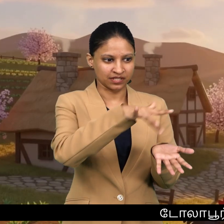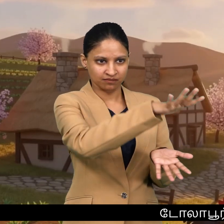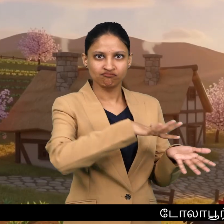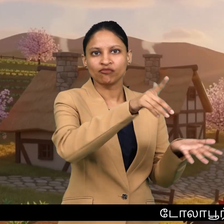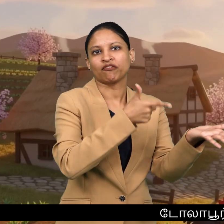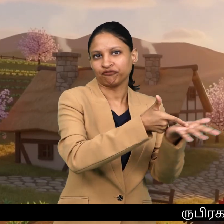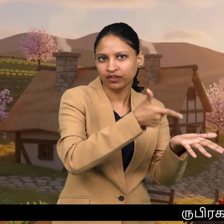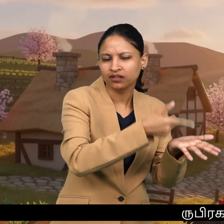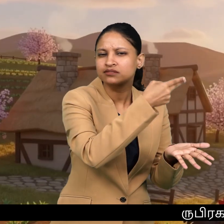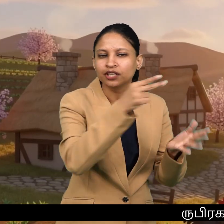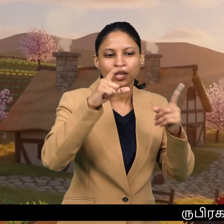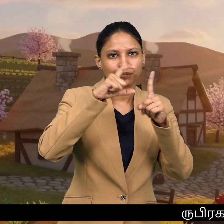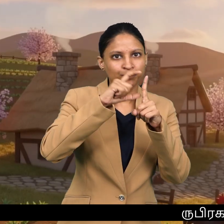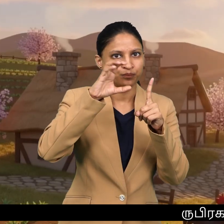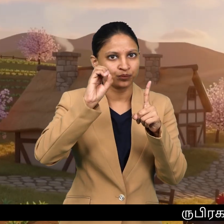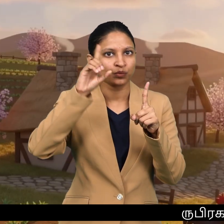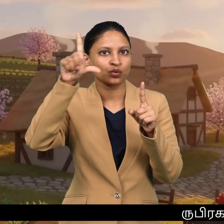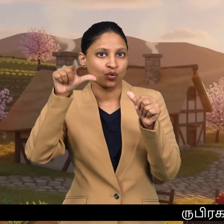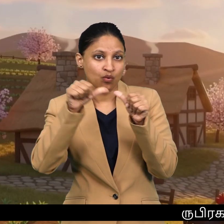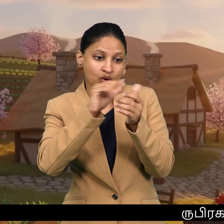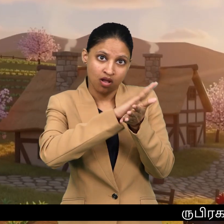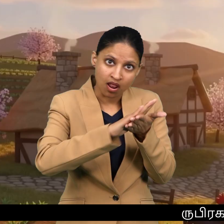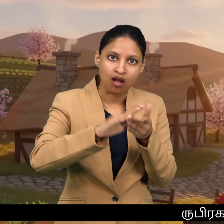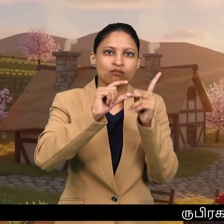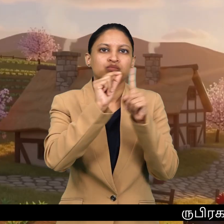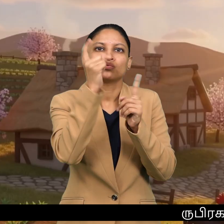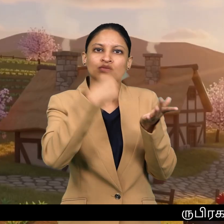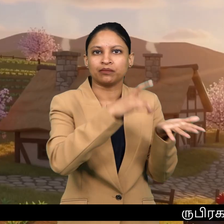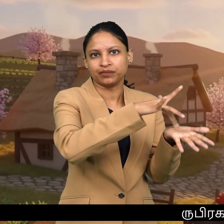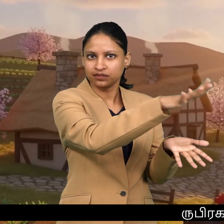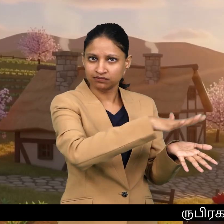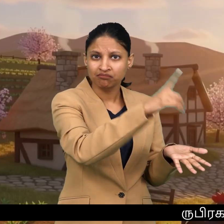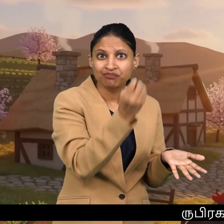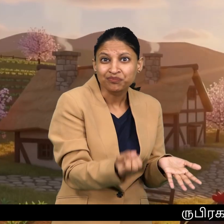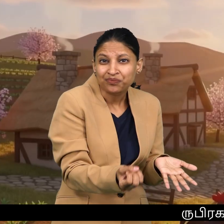டோலாபூர் கிராமத்தில் அது ஒரு பிரகாசமான காலை.